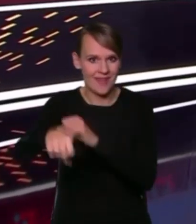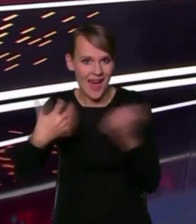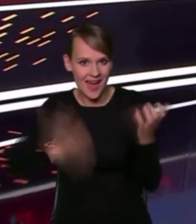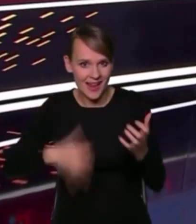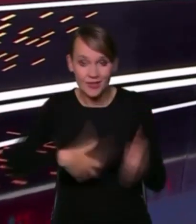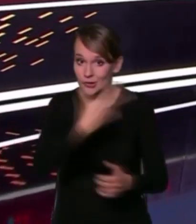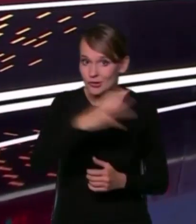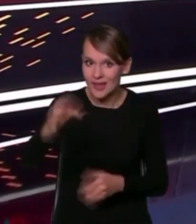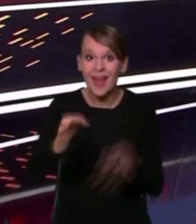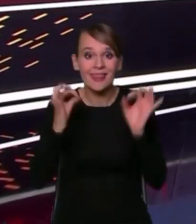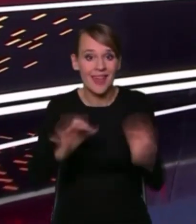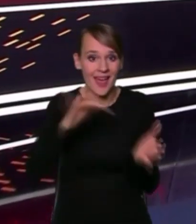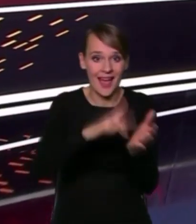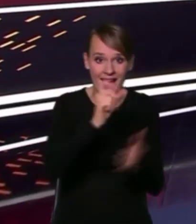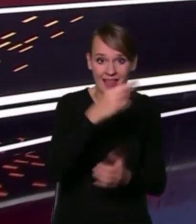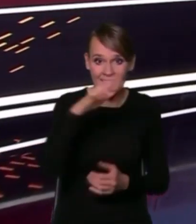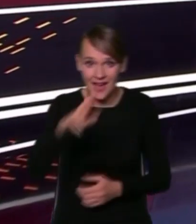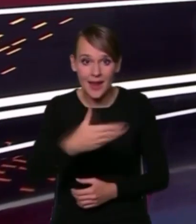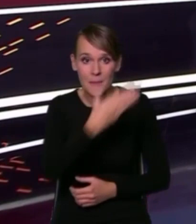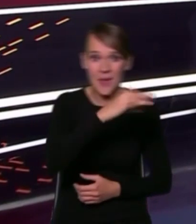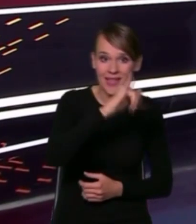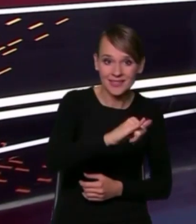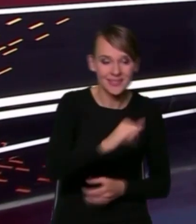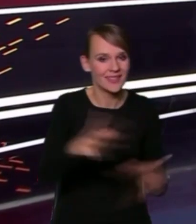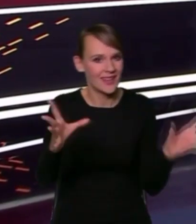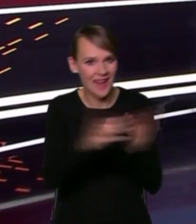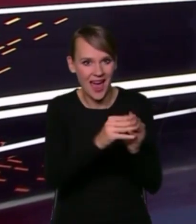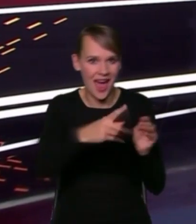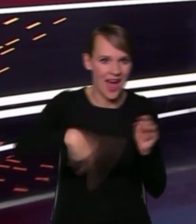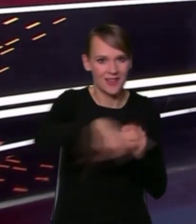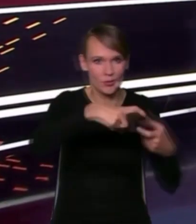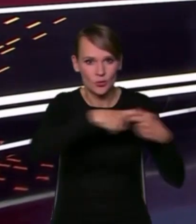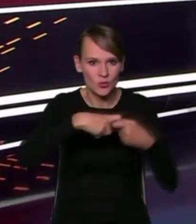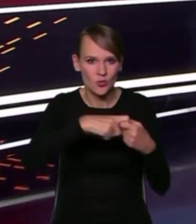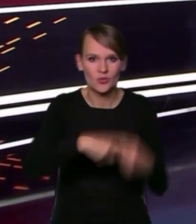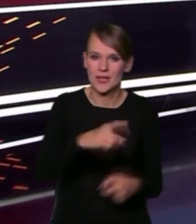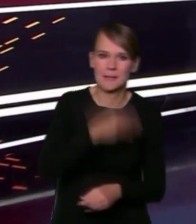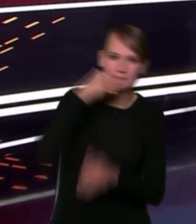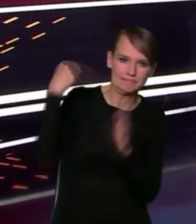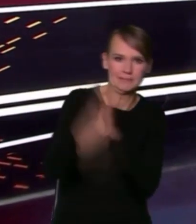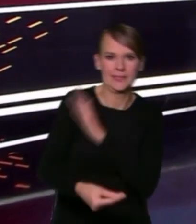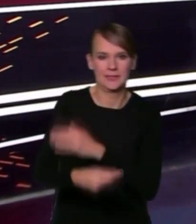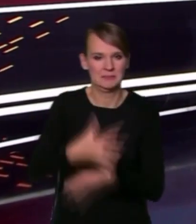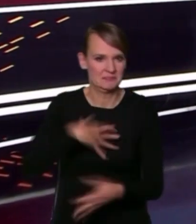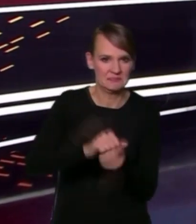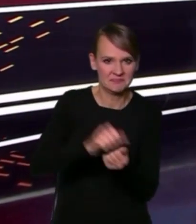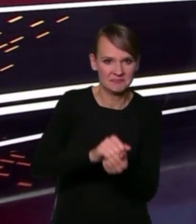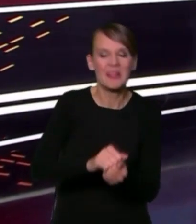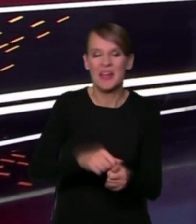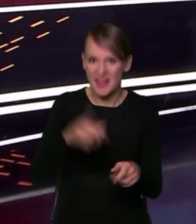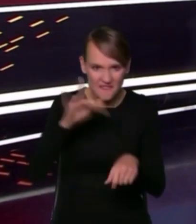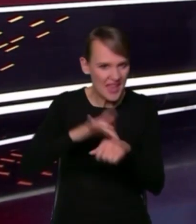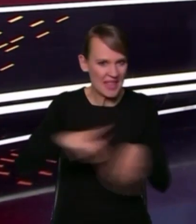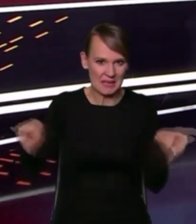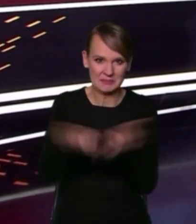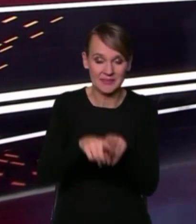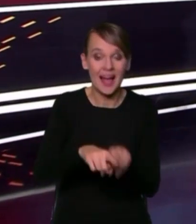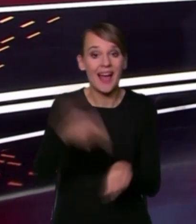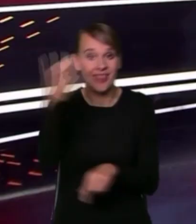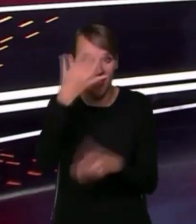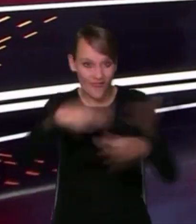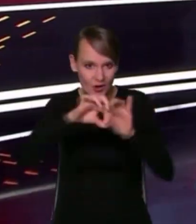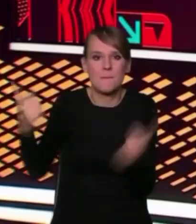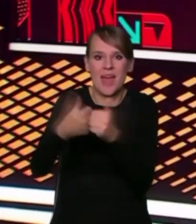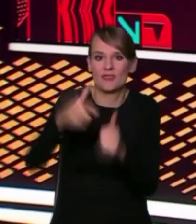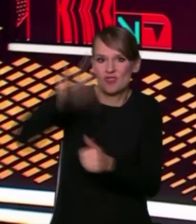3:0 teraz w Katarze Leo Messi i spółka dokonali zemsty na chłodno odwdzięczyli się takim samym wynikiem i w niedzielnym finale zagrają o